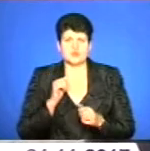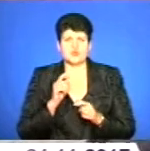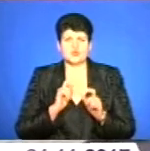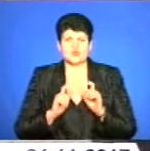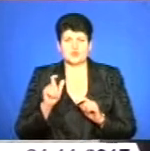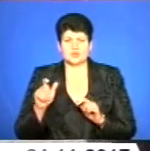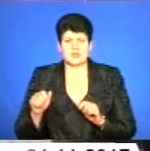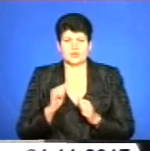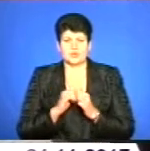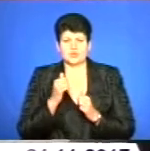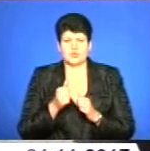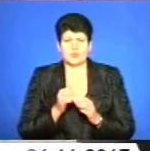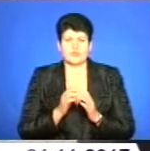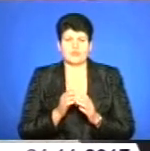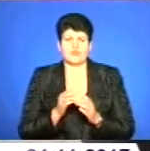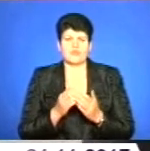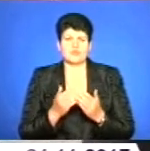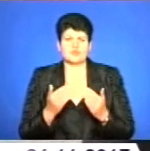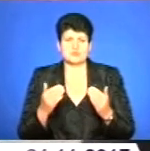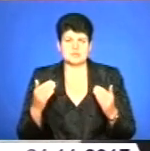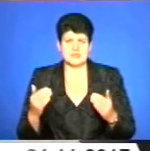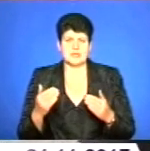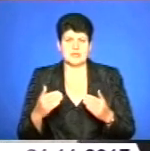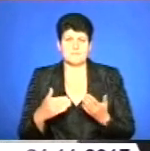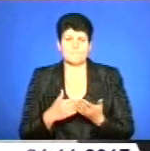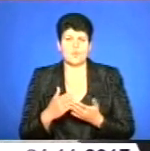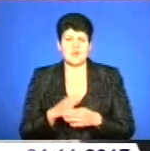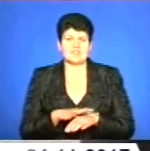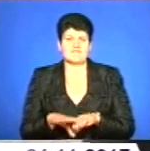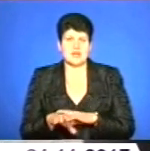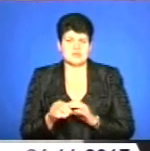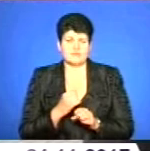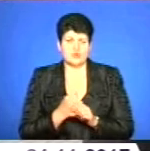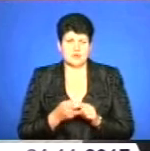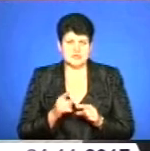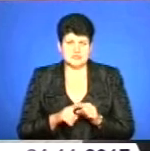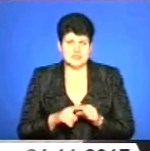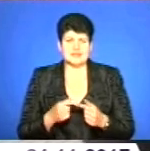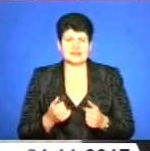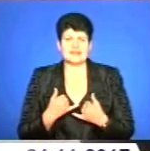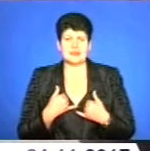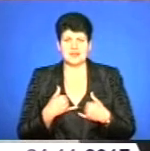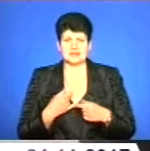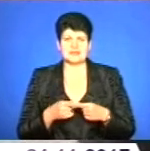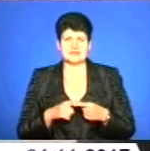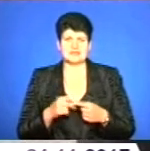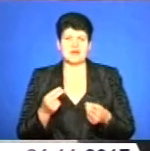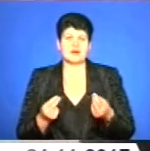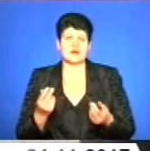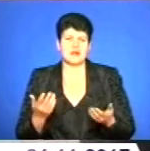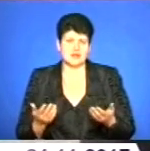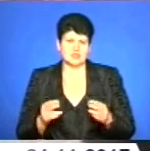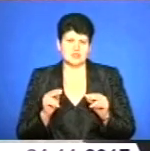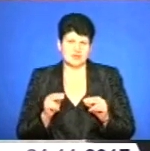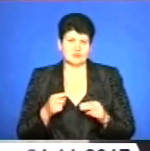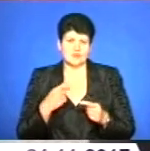в музеї політв'язнів це роблять, і, мабуть, це дуже добре. Хоча це для мене це певна гра, чесно